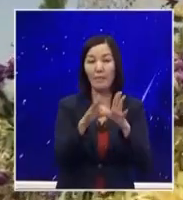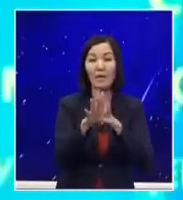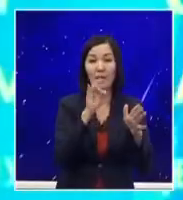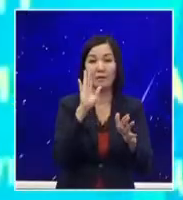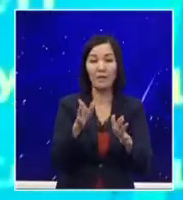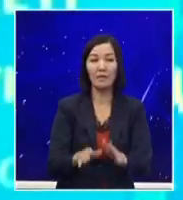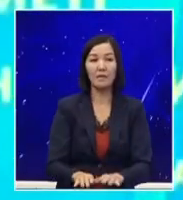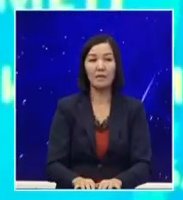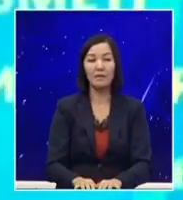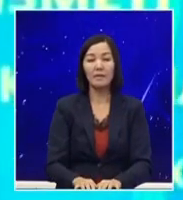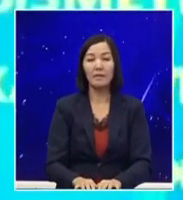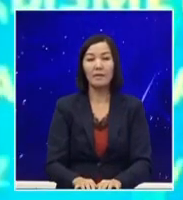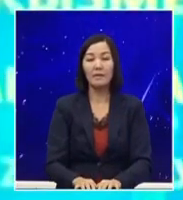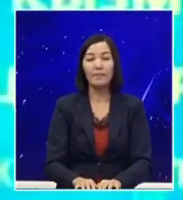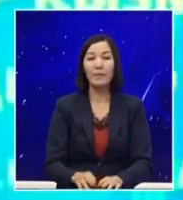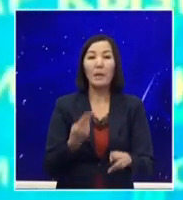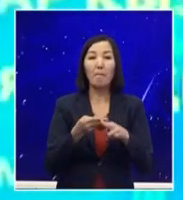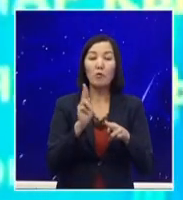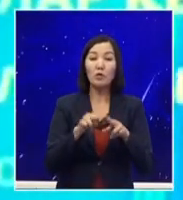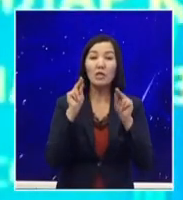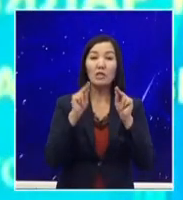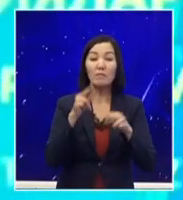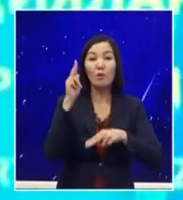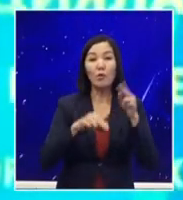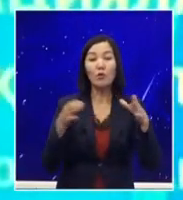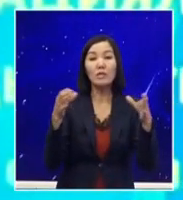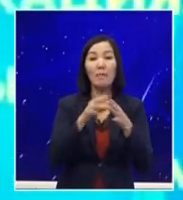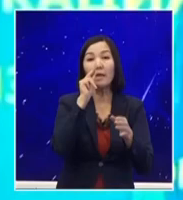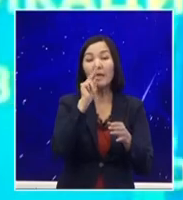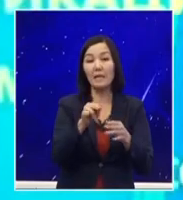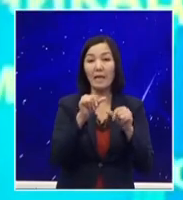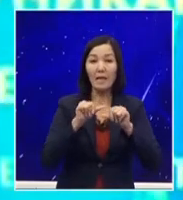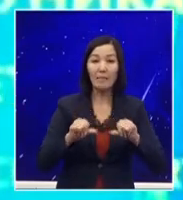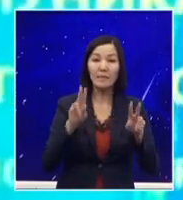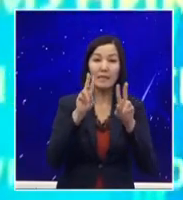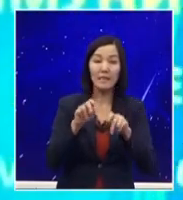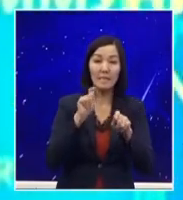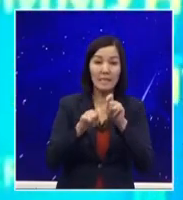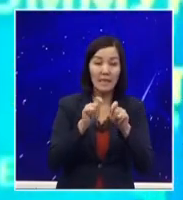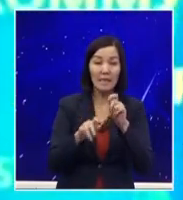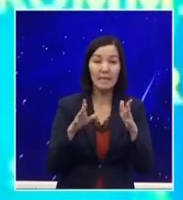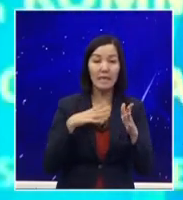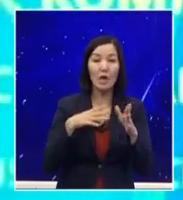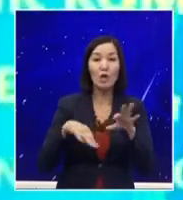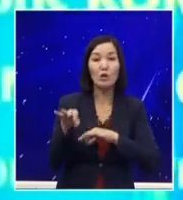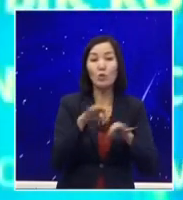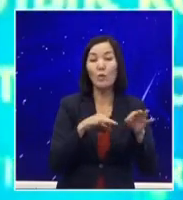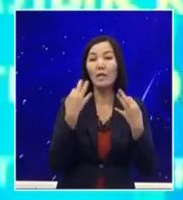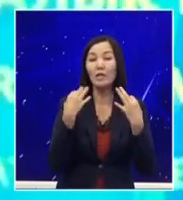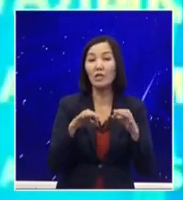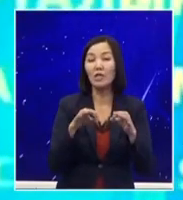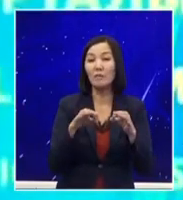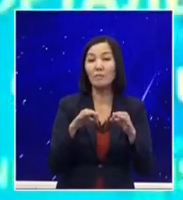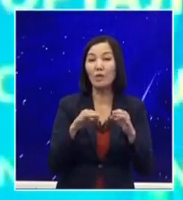анықталады. Там действительно вина. Бұл жерде шынымен мердігер кінәлі. Оны комиссия анықтап отыр. Мердігер жобалық шешімді бұзып,